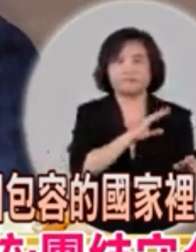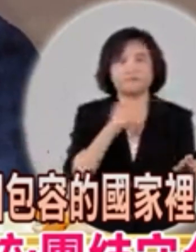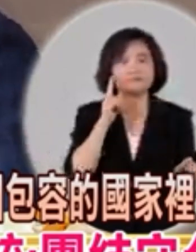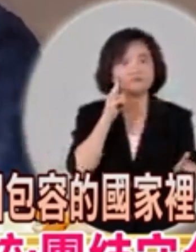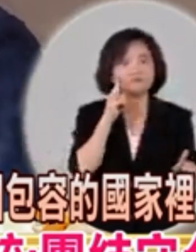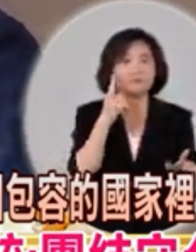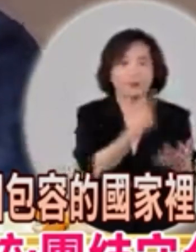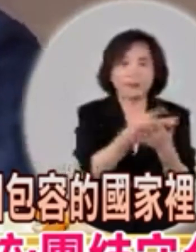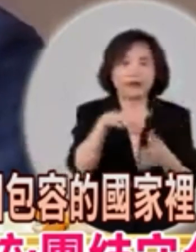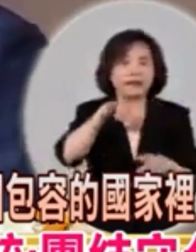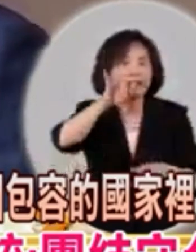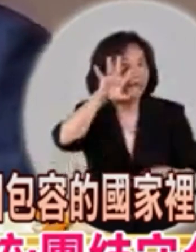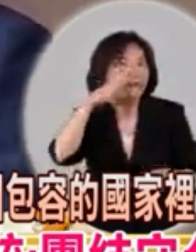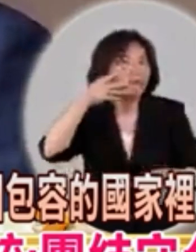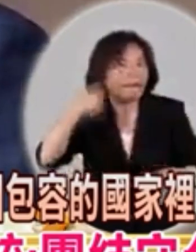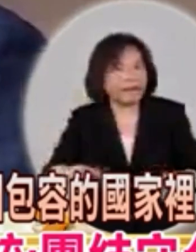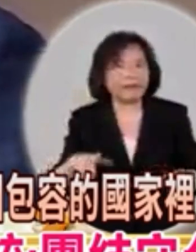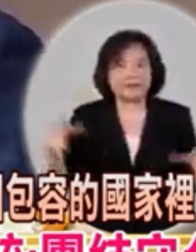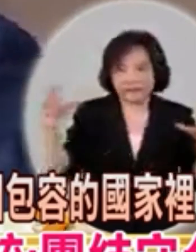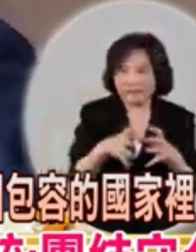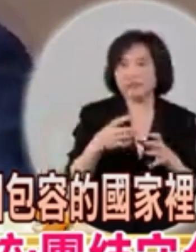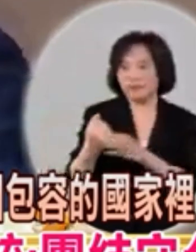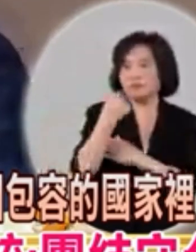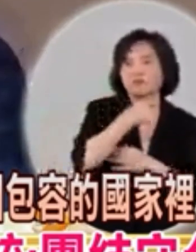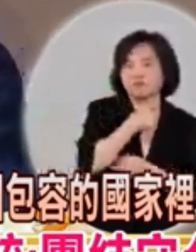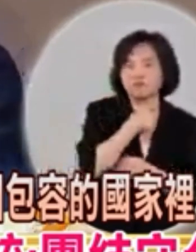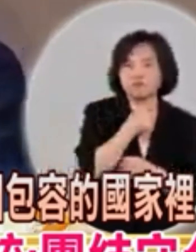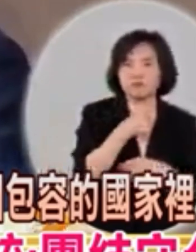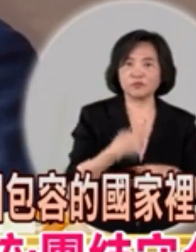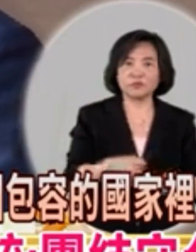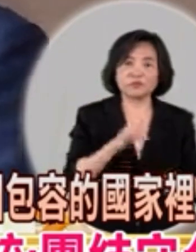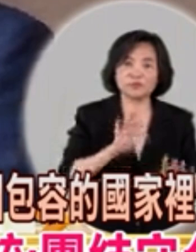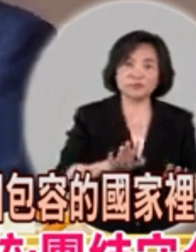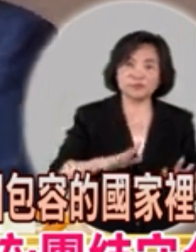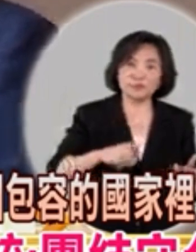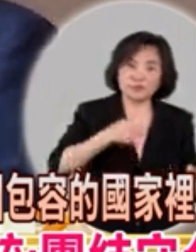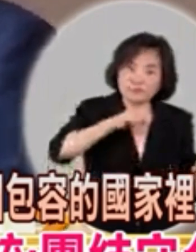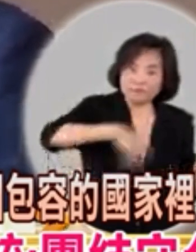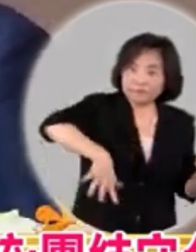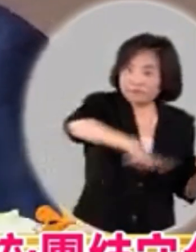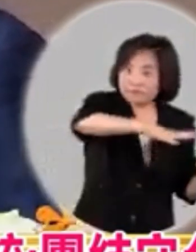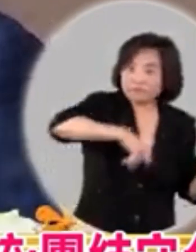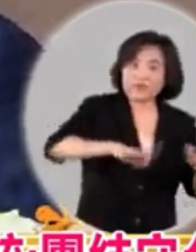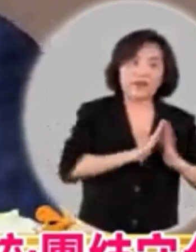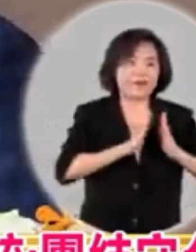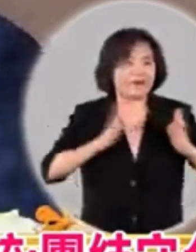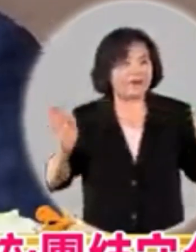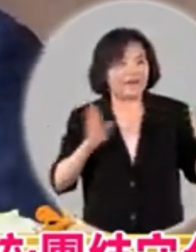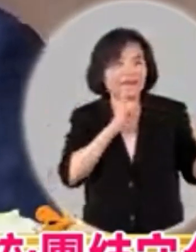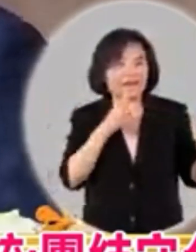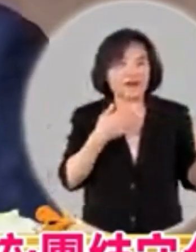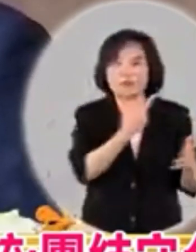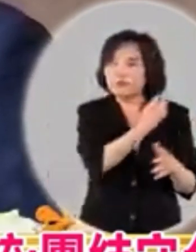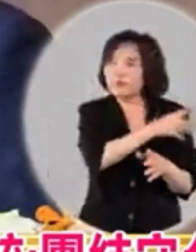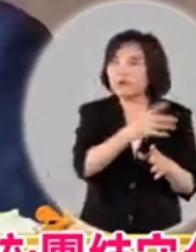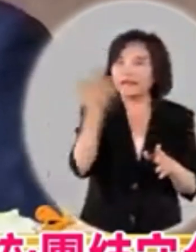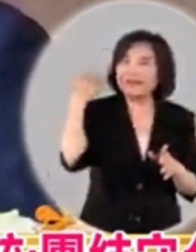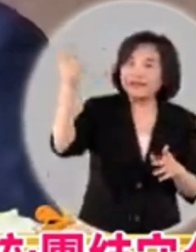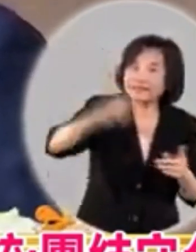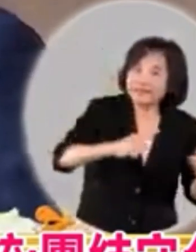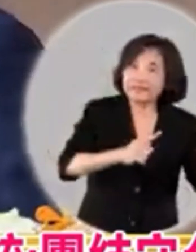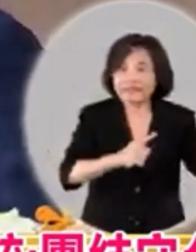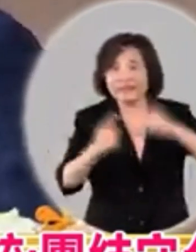的情感。在这个包容的国度里，不管先来后到，没有人有原